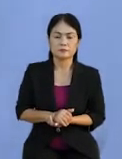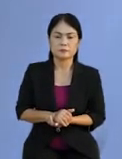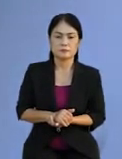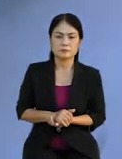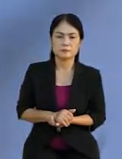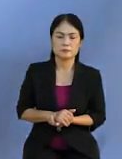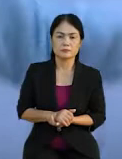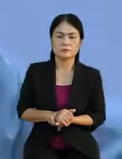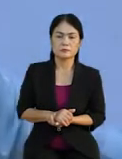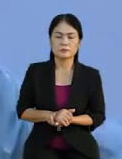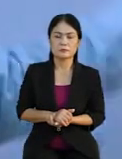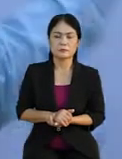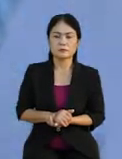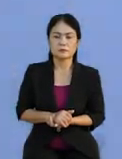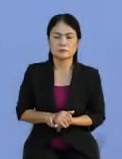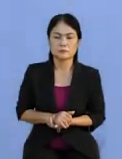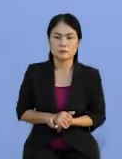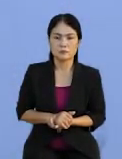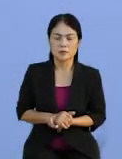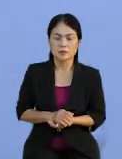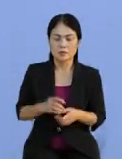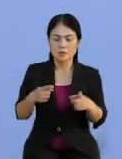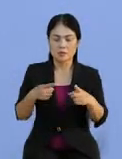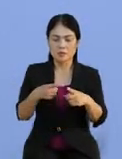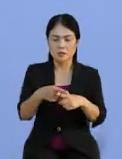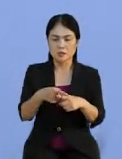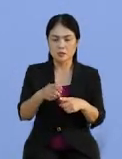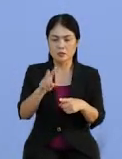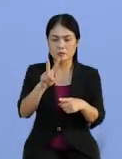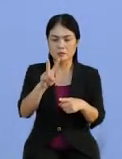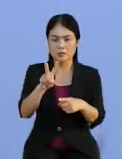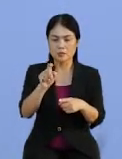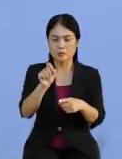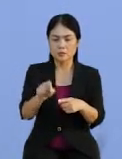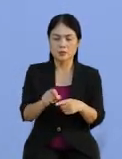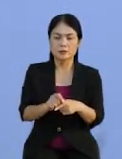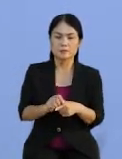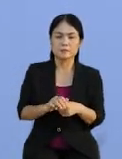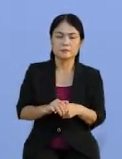này cứ trong nội này nè và cắt nghĩa pí trong nội đại vô